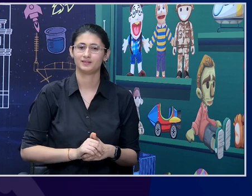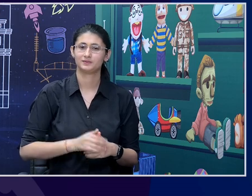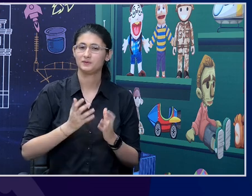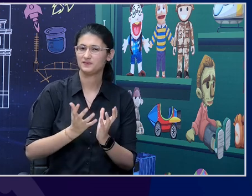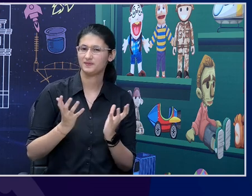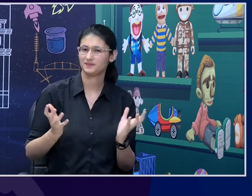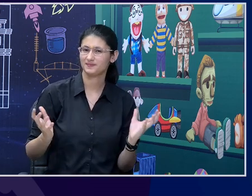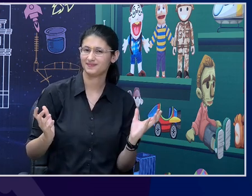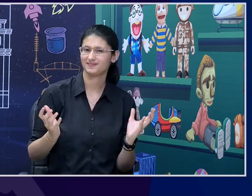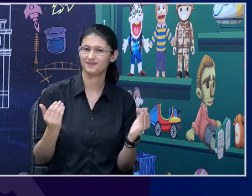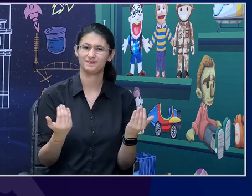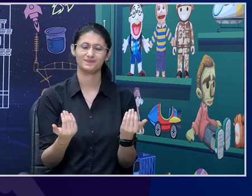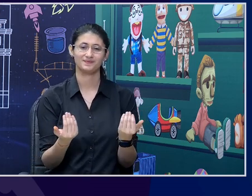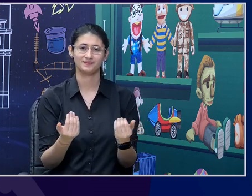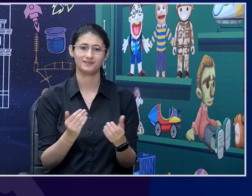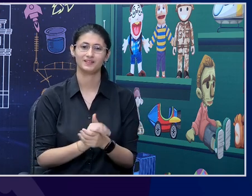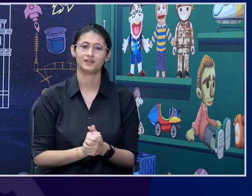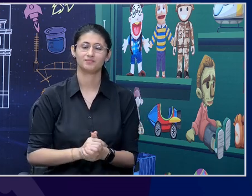है